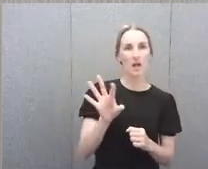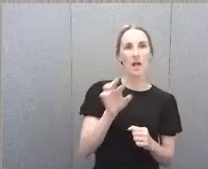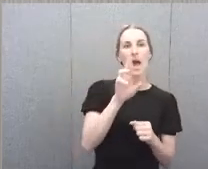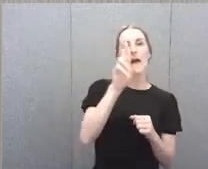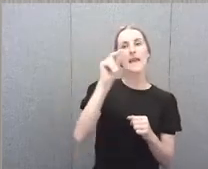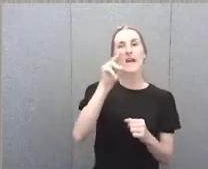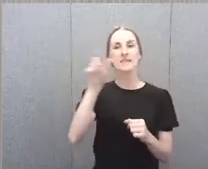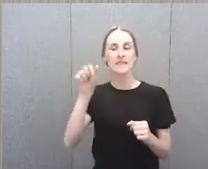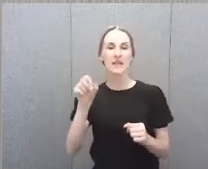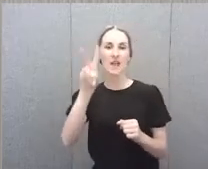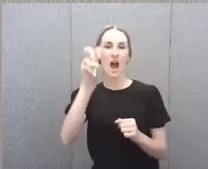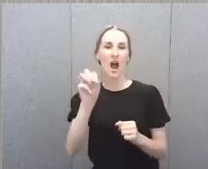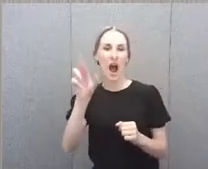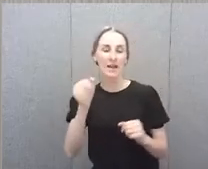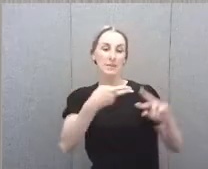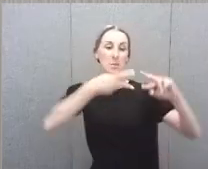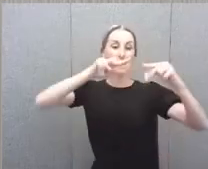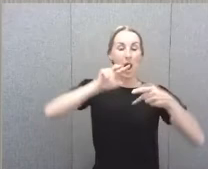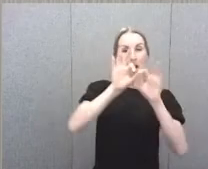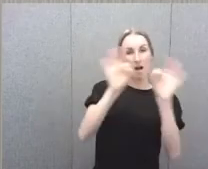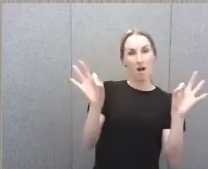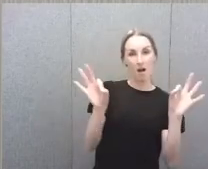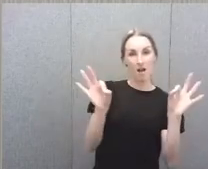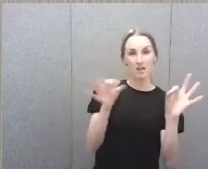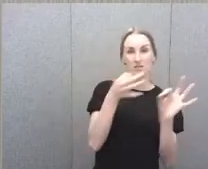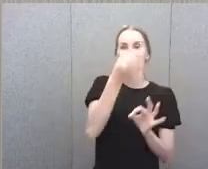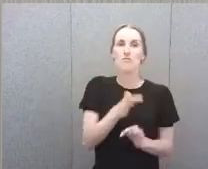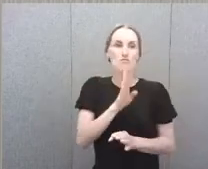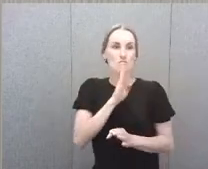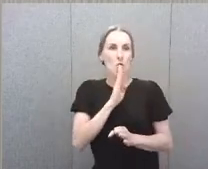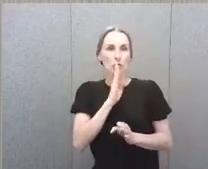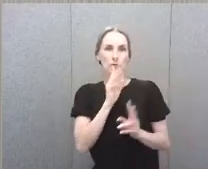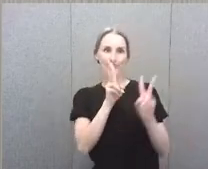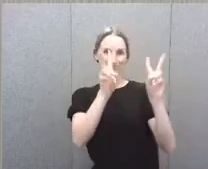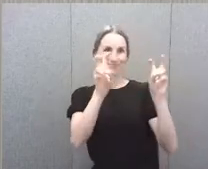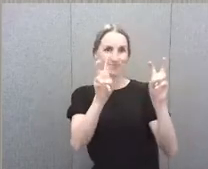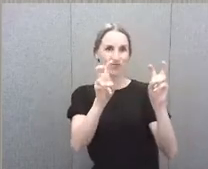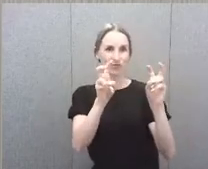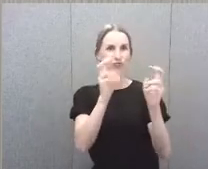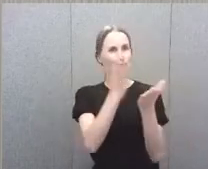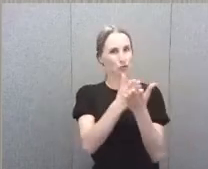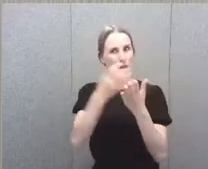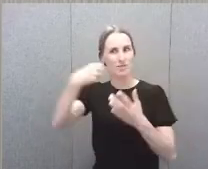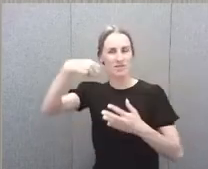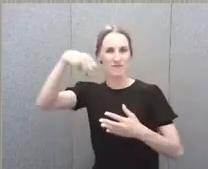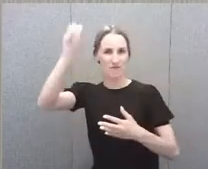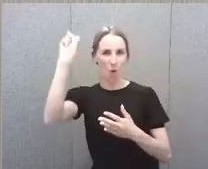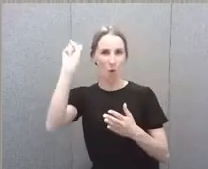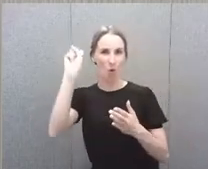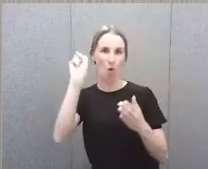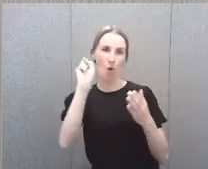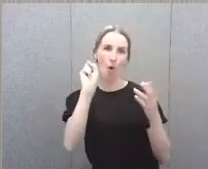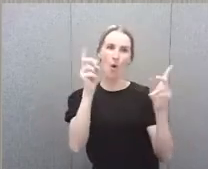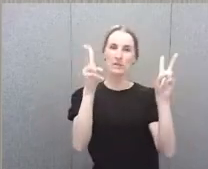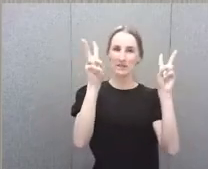это статус демократии. Когда у женщины нет возможности получить услуги здравоохранения, когда